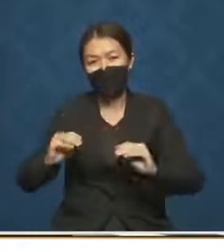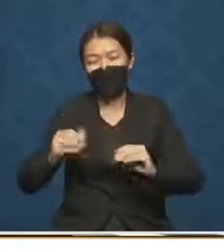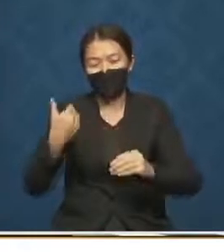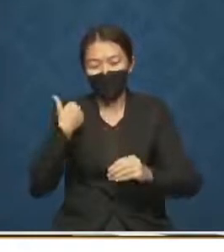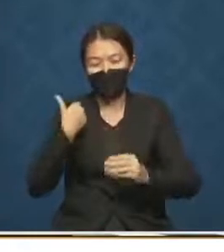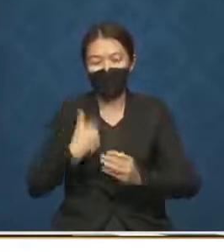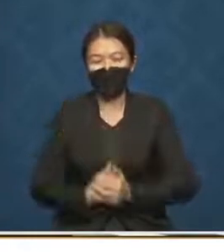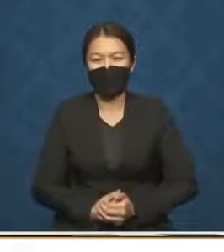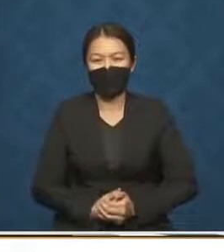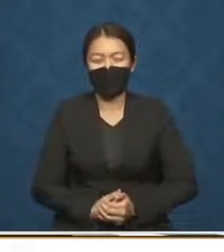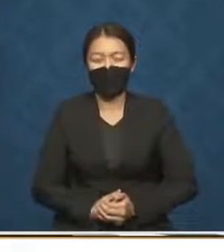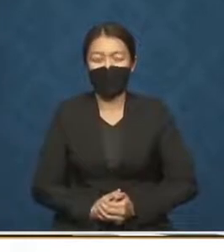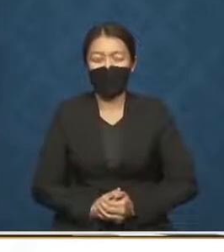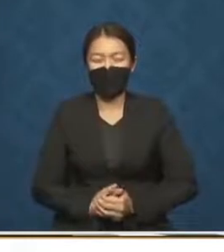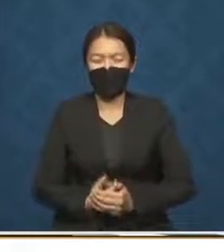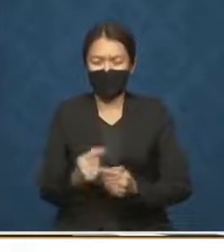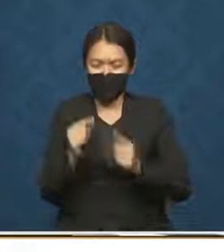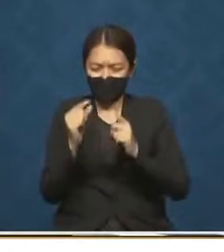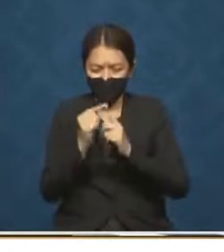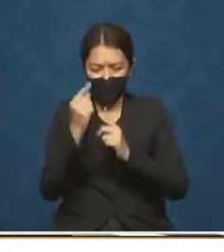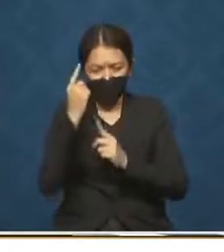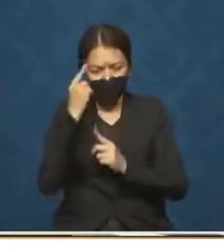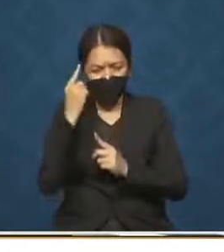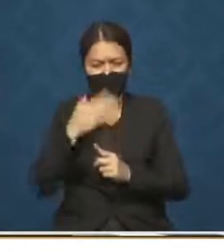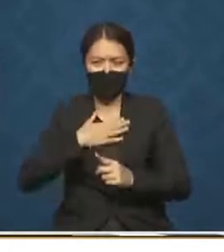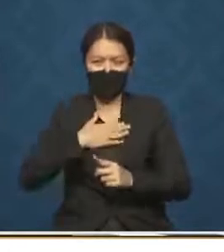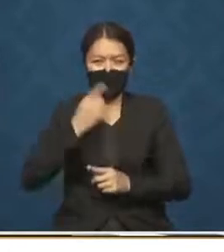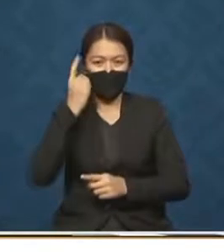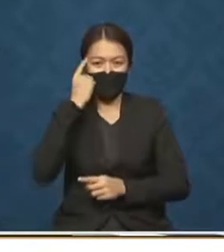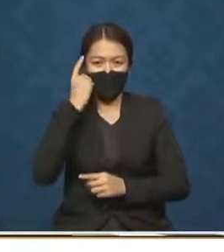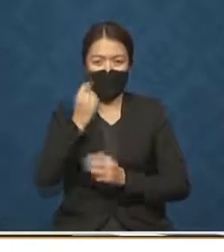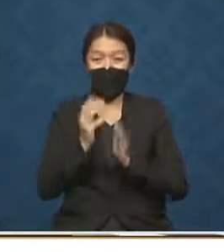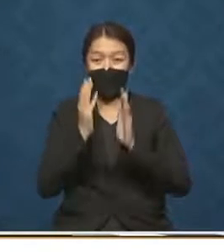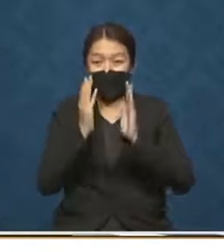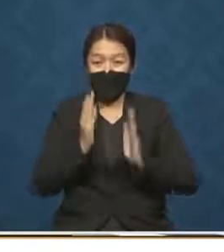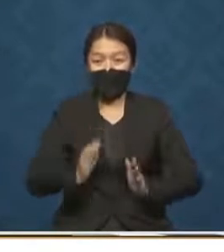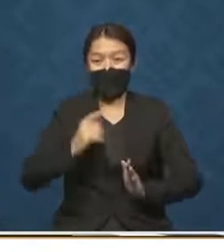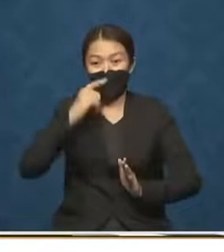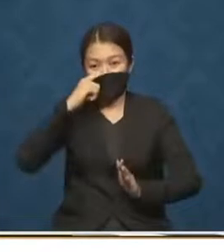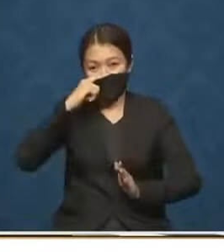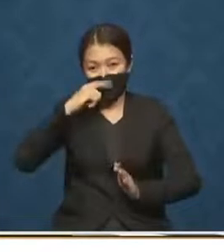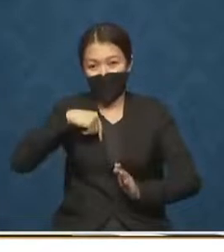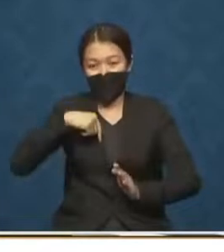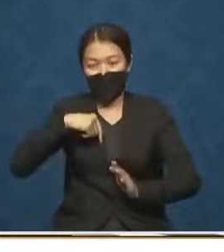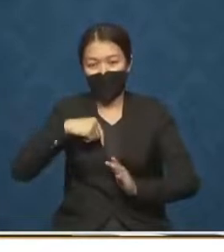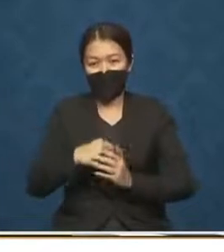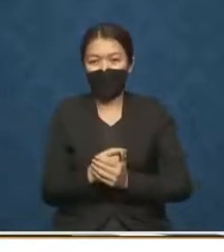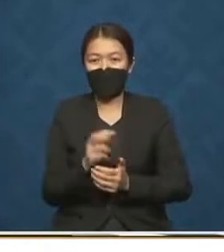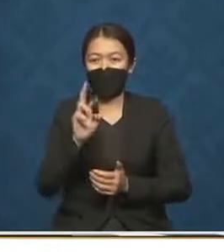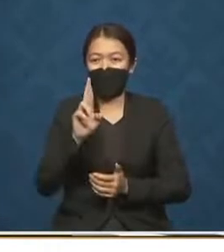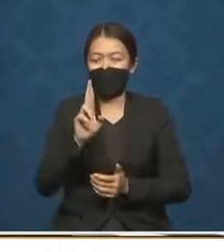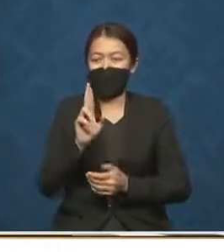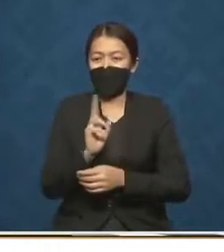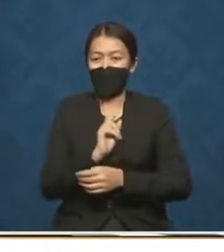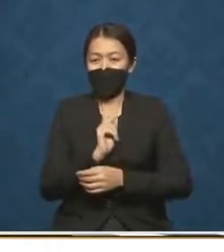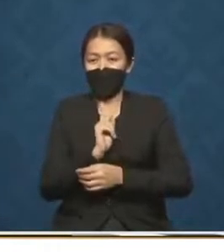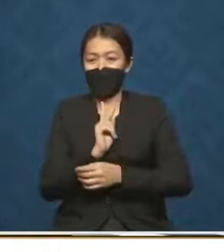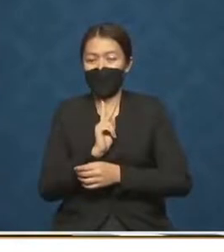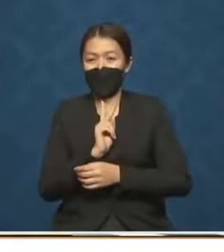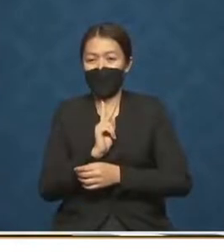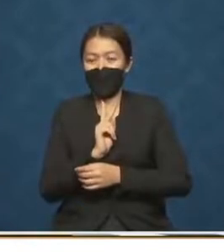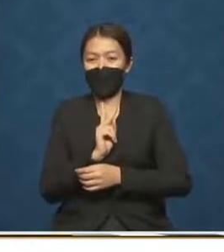นนี้เนี่ยมันมวัลีที่ผมคิดขมาเองเลยครัว่าคนไทยจะลอดถ้าปลอดสัจาก